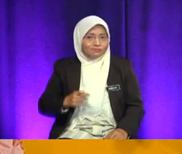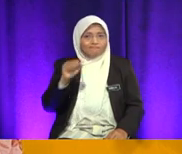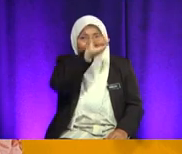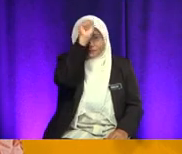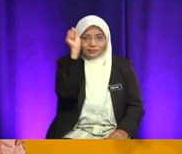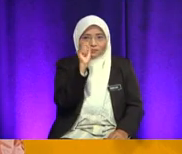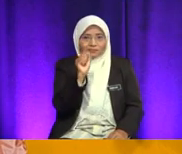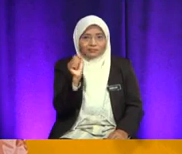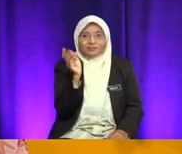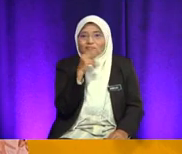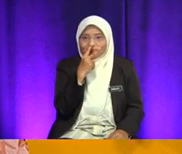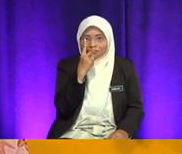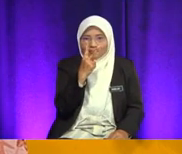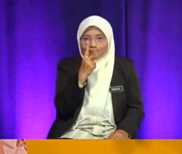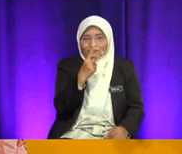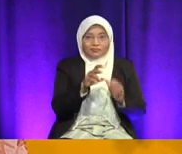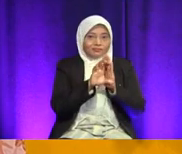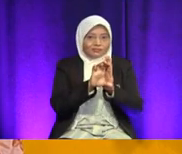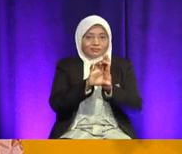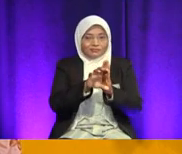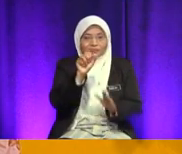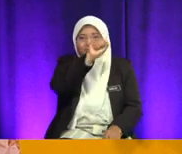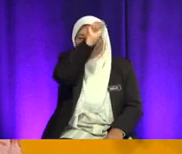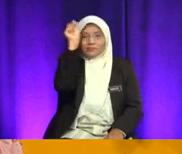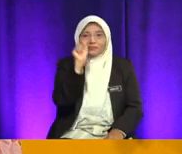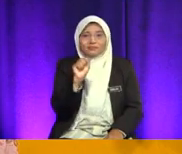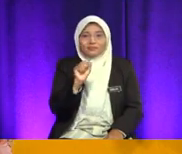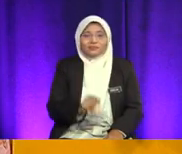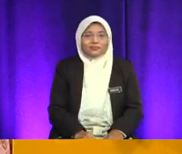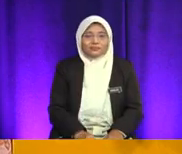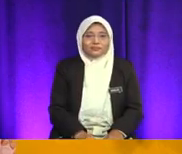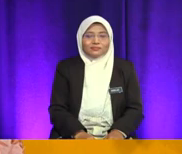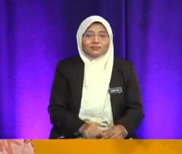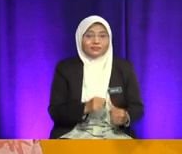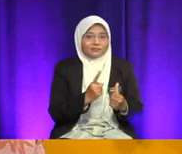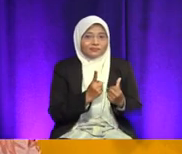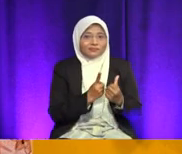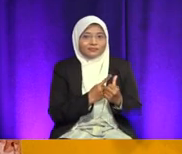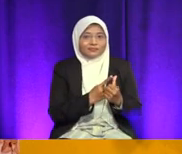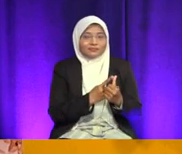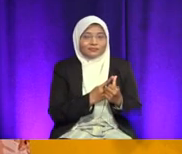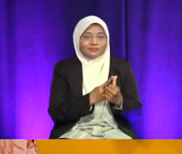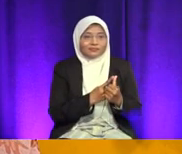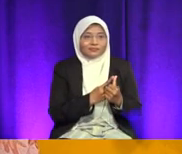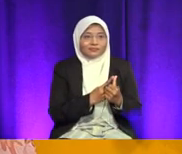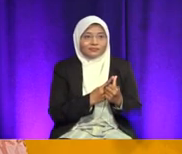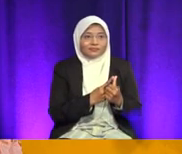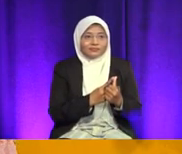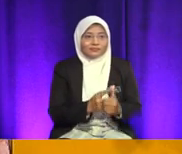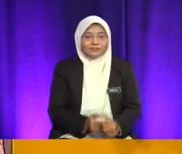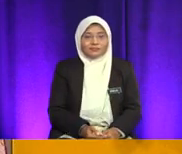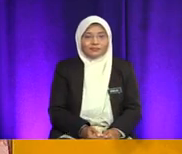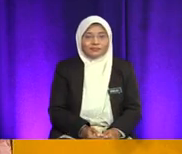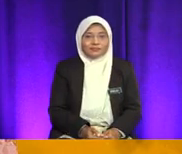contoh soal yang boleh menilai pemahaman murid untuk tajuk ini kita lihat untuk soal dan